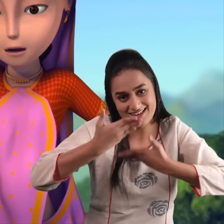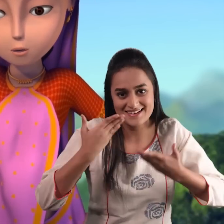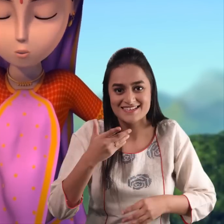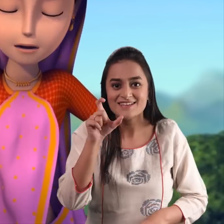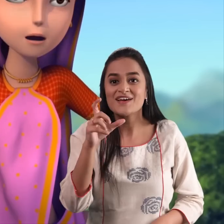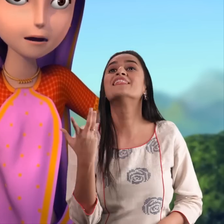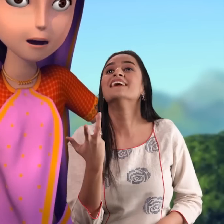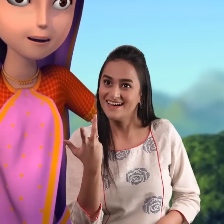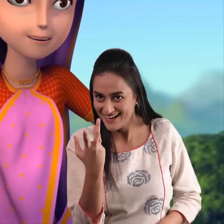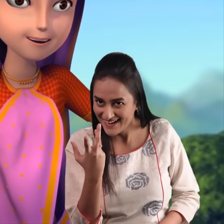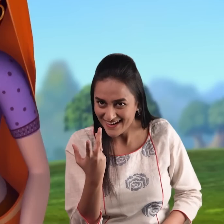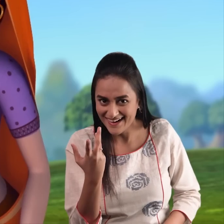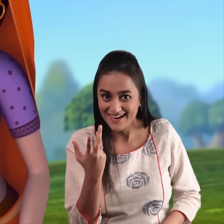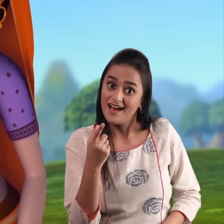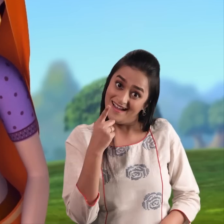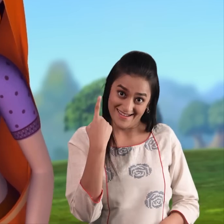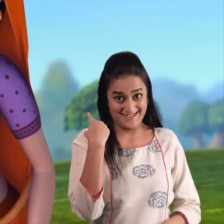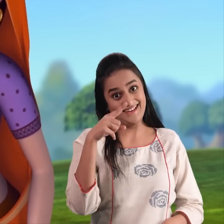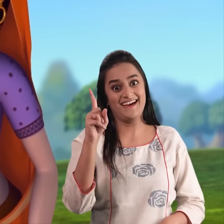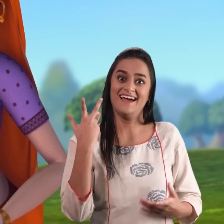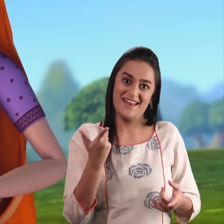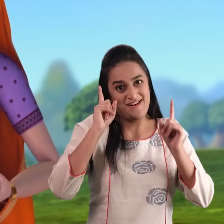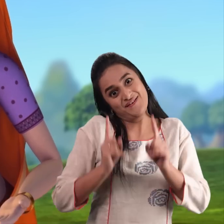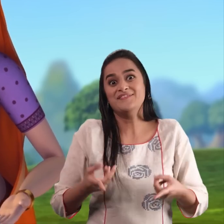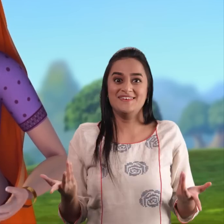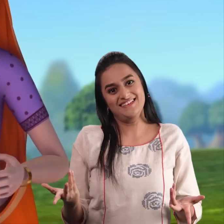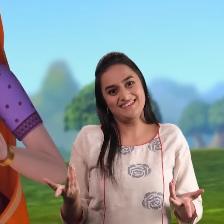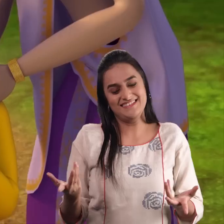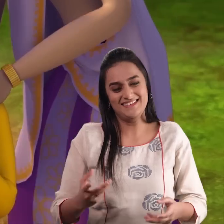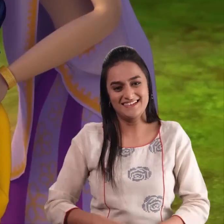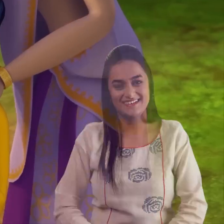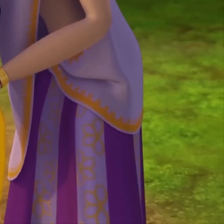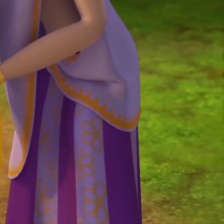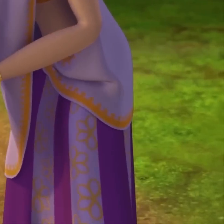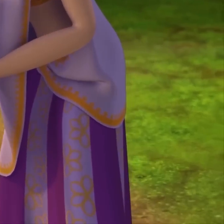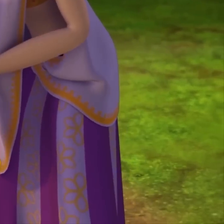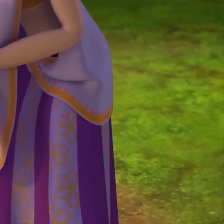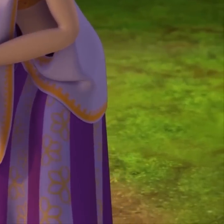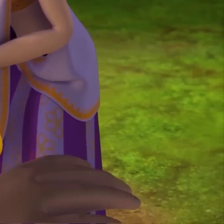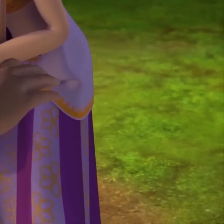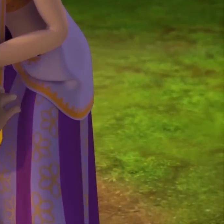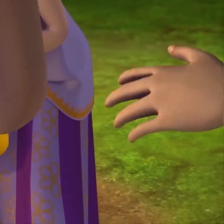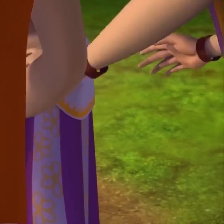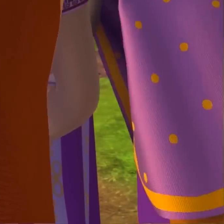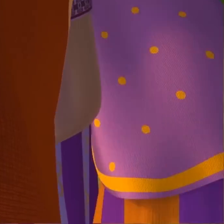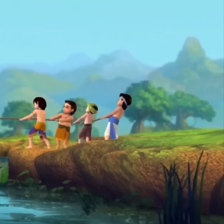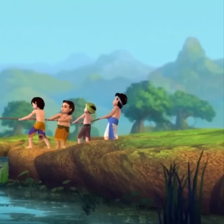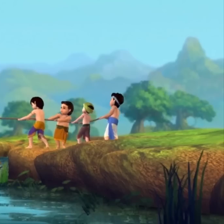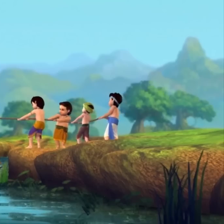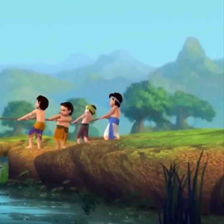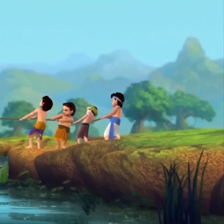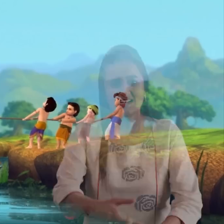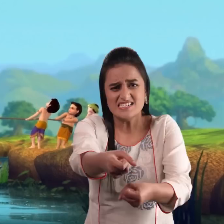चाहिए। क्या कहती हो चंद्रिका? हाँ, ये तो आवश्यक है। चलो चलो शुरू करो।